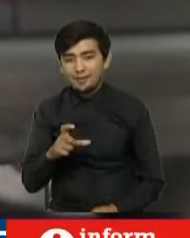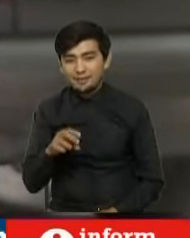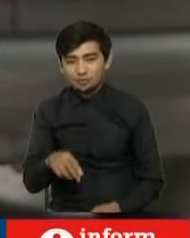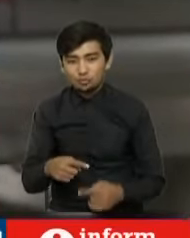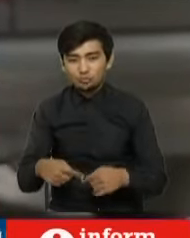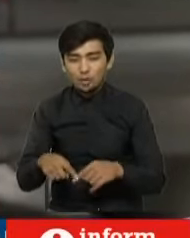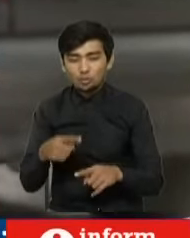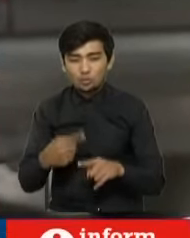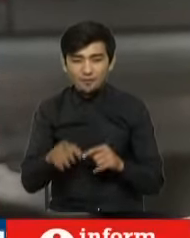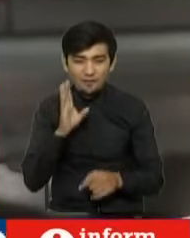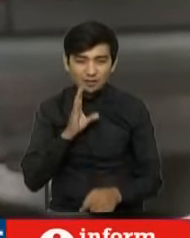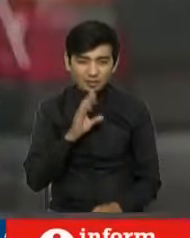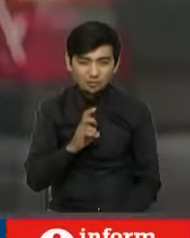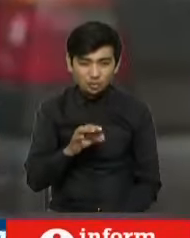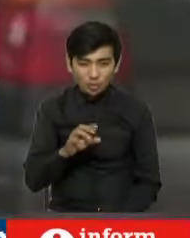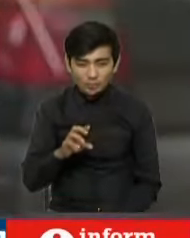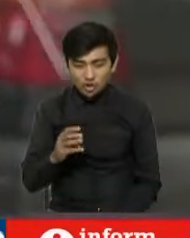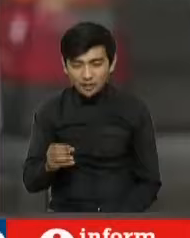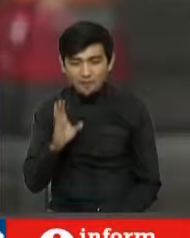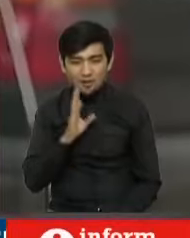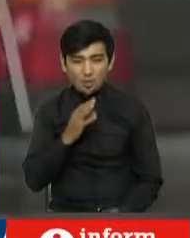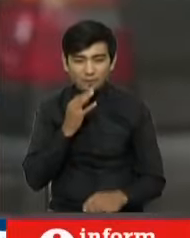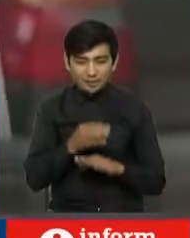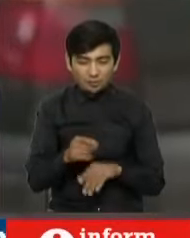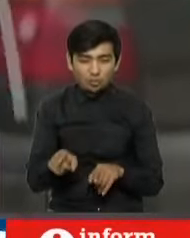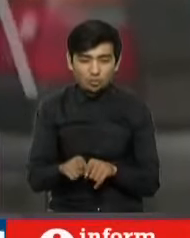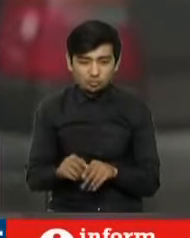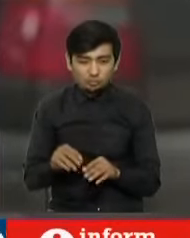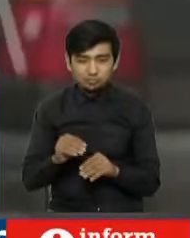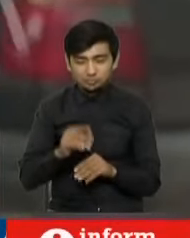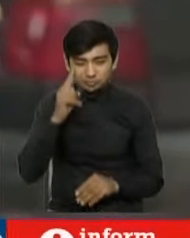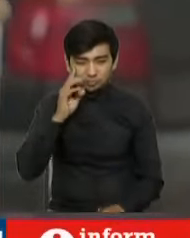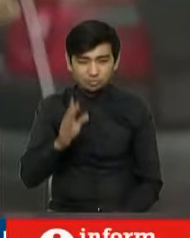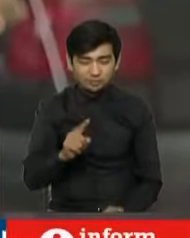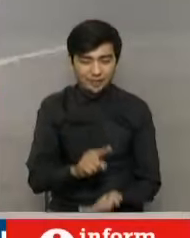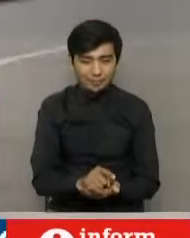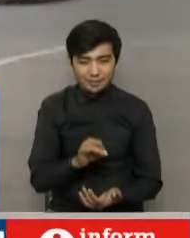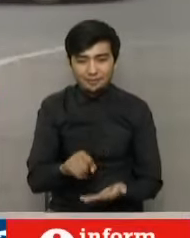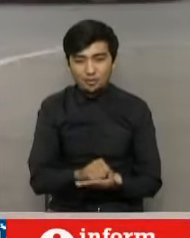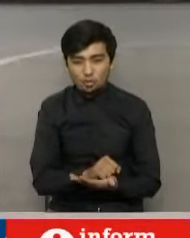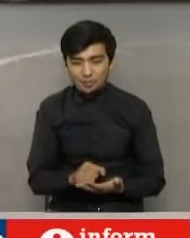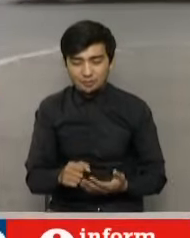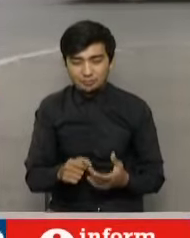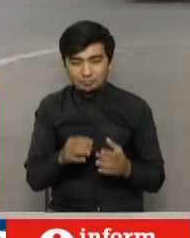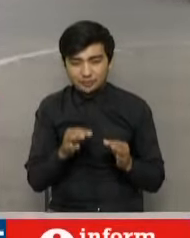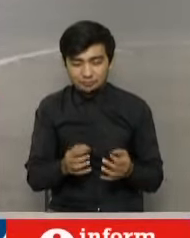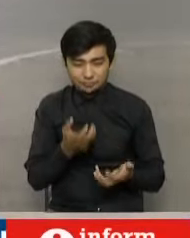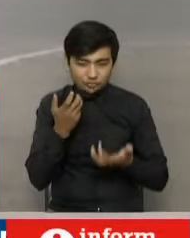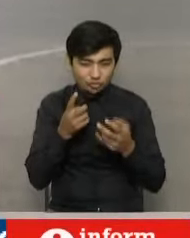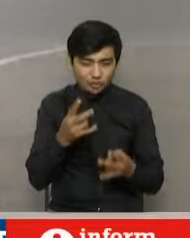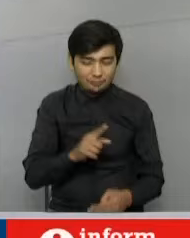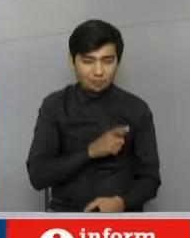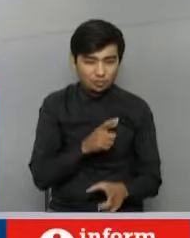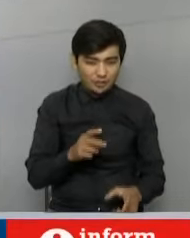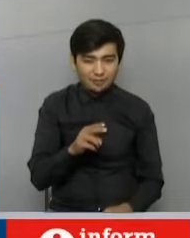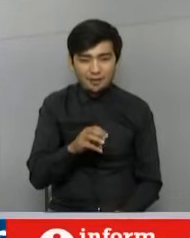услуги по водоснабжению и водоотведению. Департамент рассматривает объективность представленных документов. Эксперты же отмечают, что